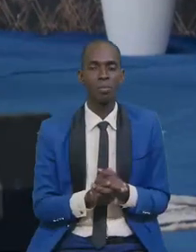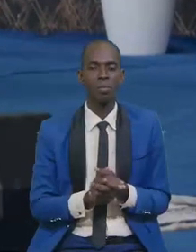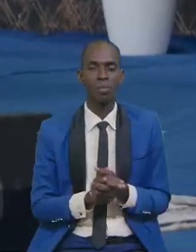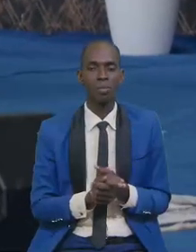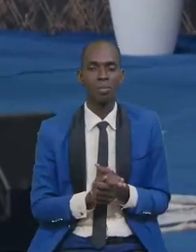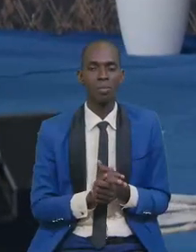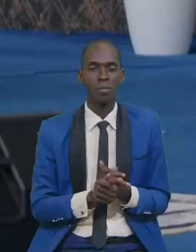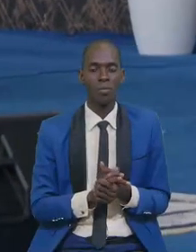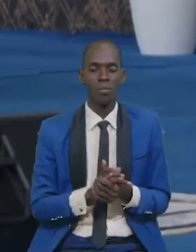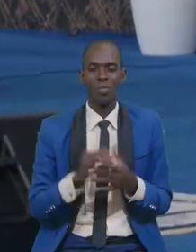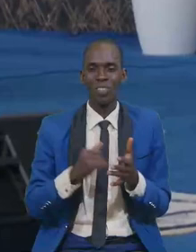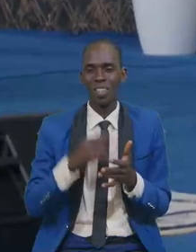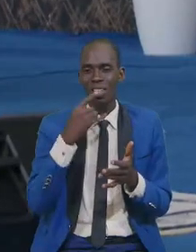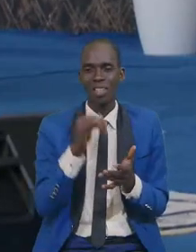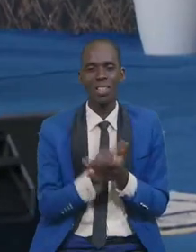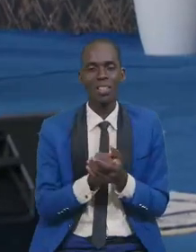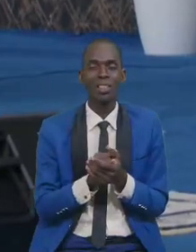74, il dit